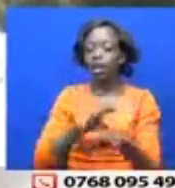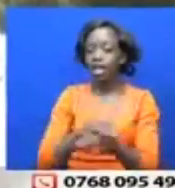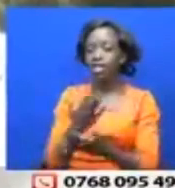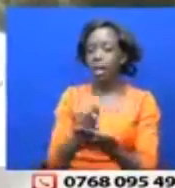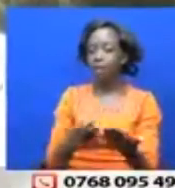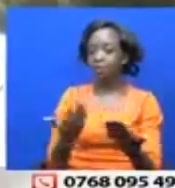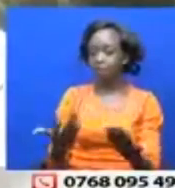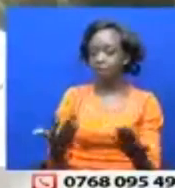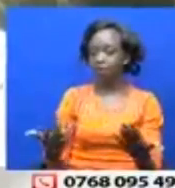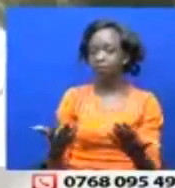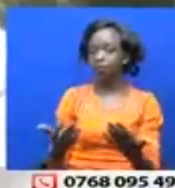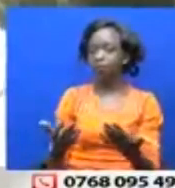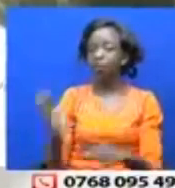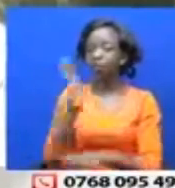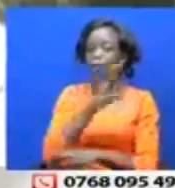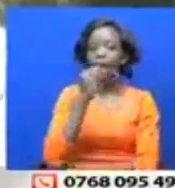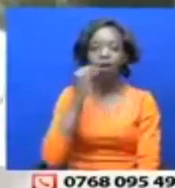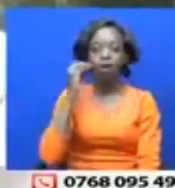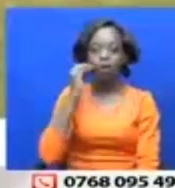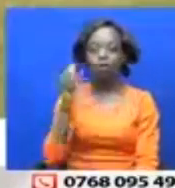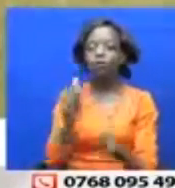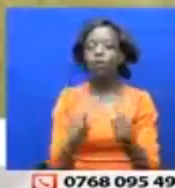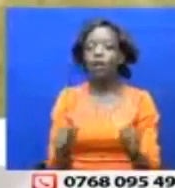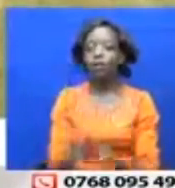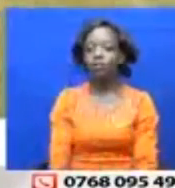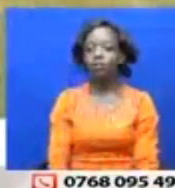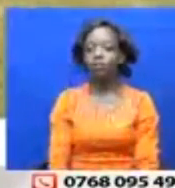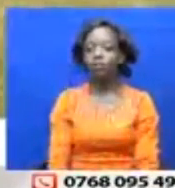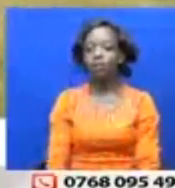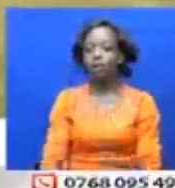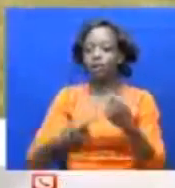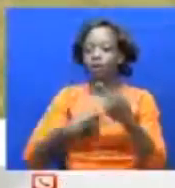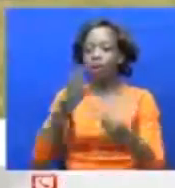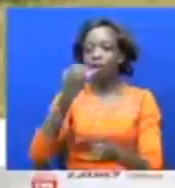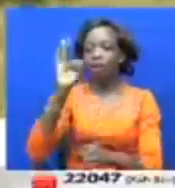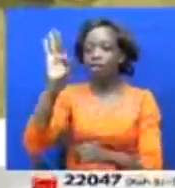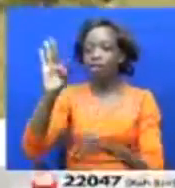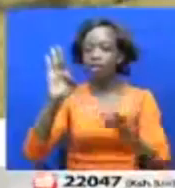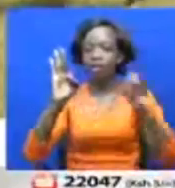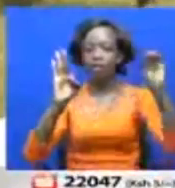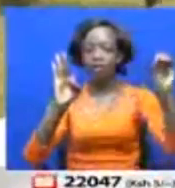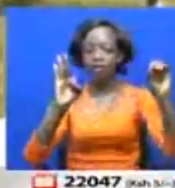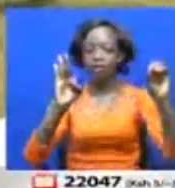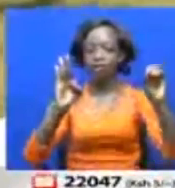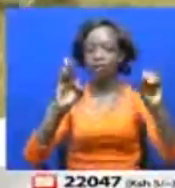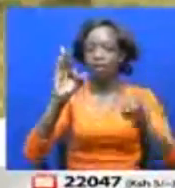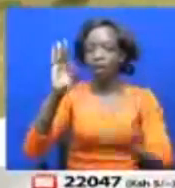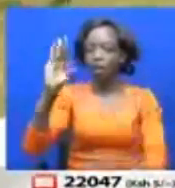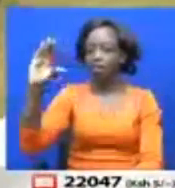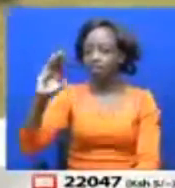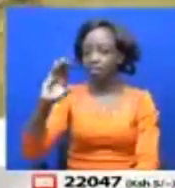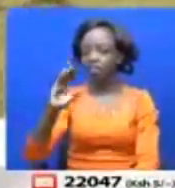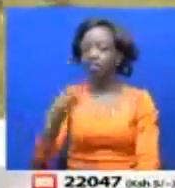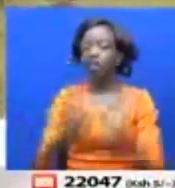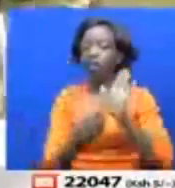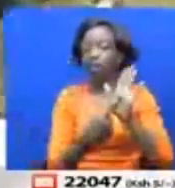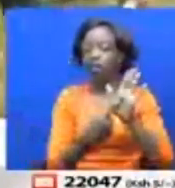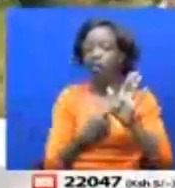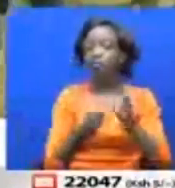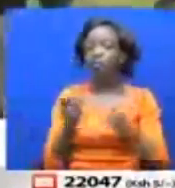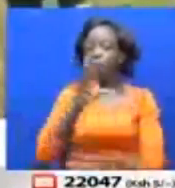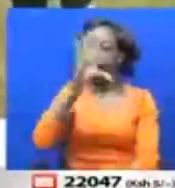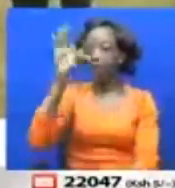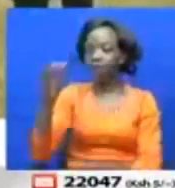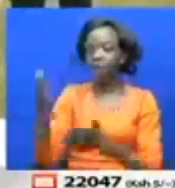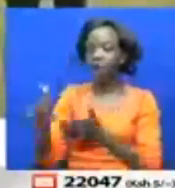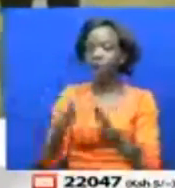angalau pia kurudi nyumbani wakiwa wako sawa. Ushindi wa mabao matatu na kualiza Mkuyu FC umeipa kikosi cha Equip Africa